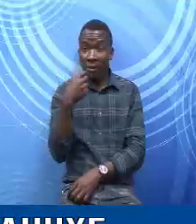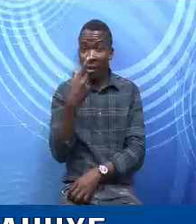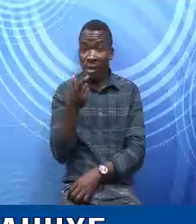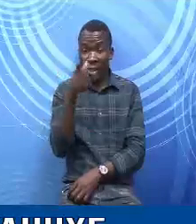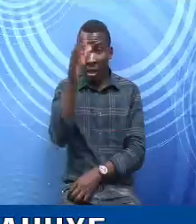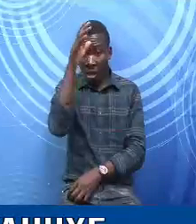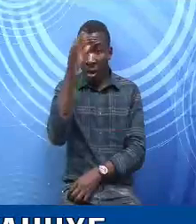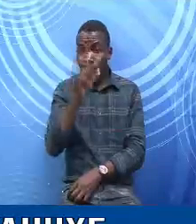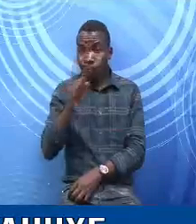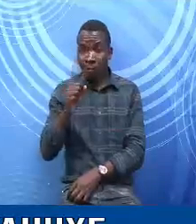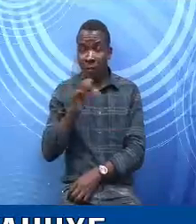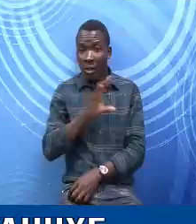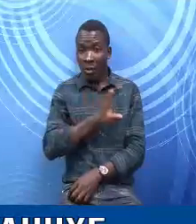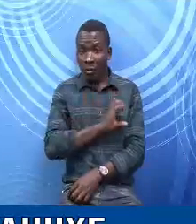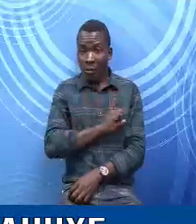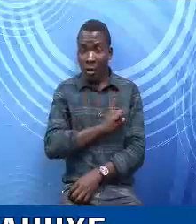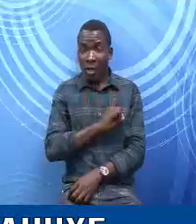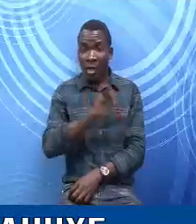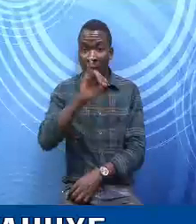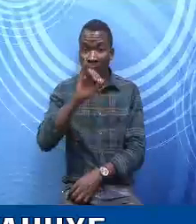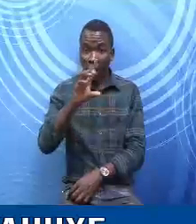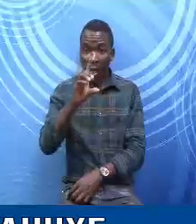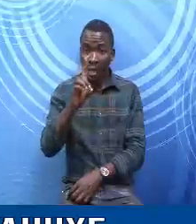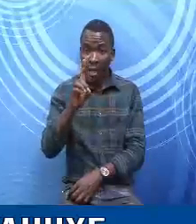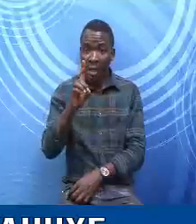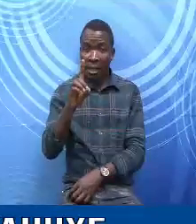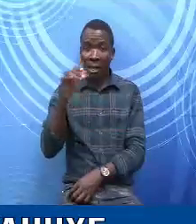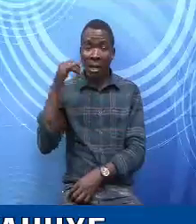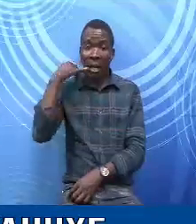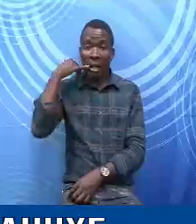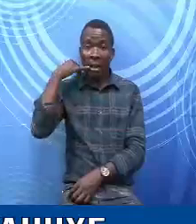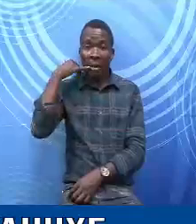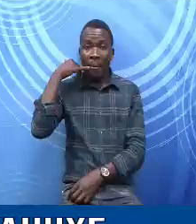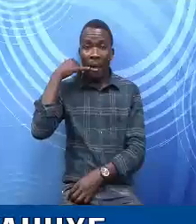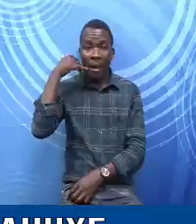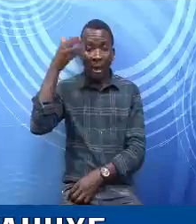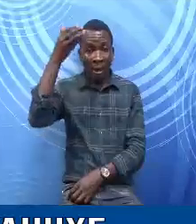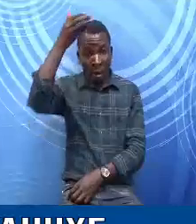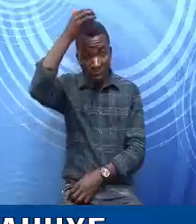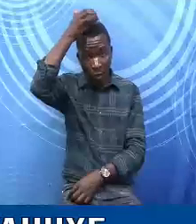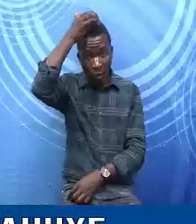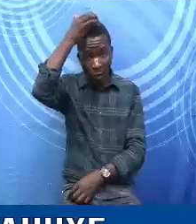humura irangamuntu ndahamagara umuforomo azayinzanira